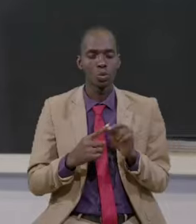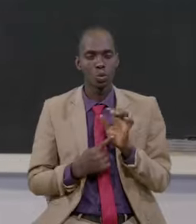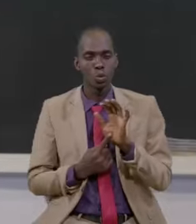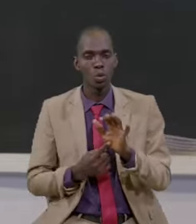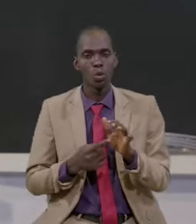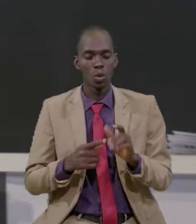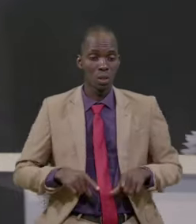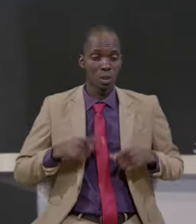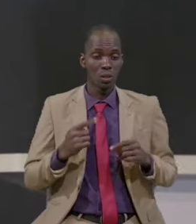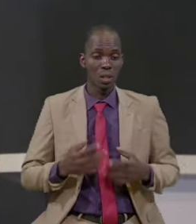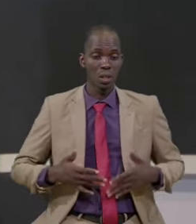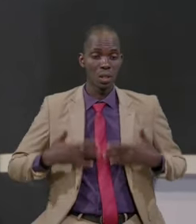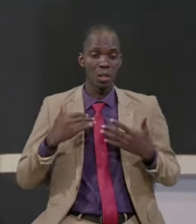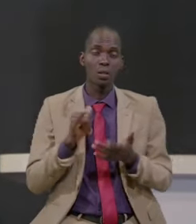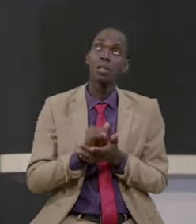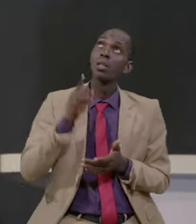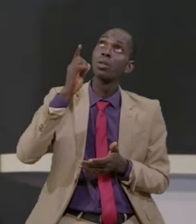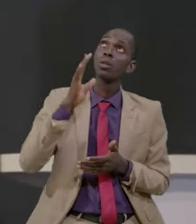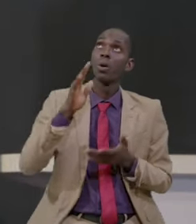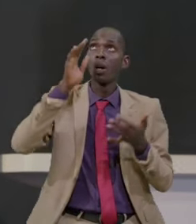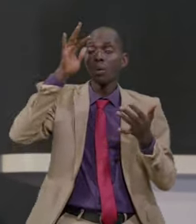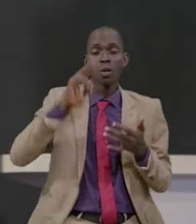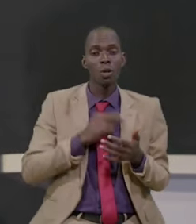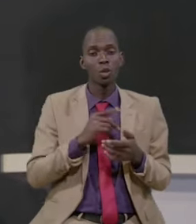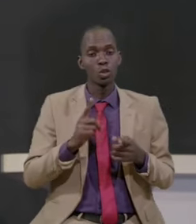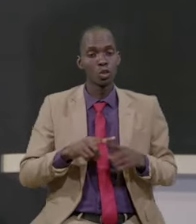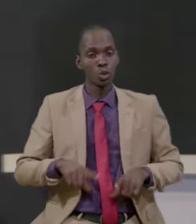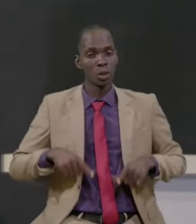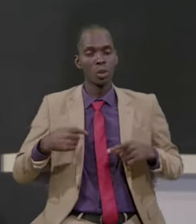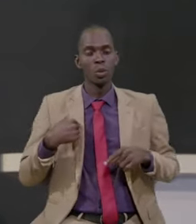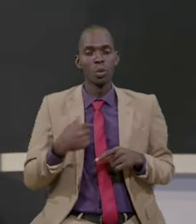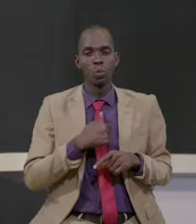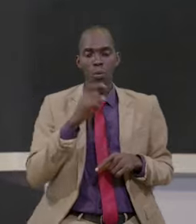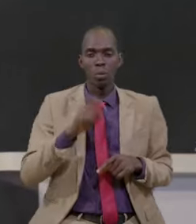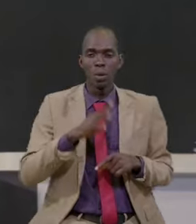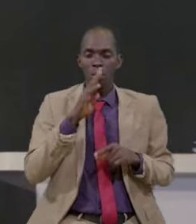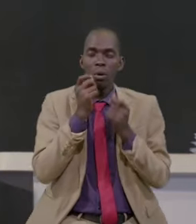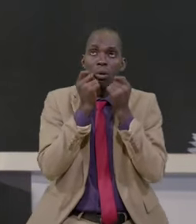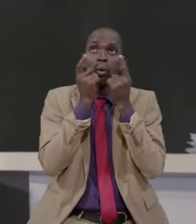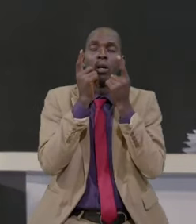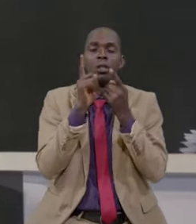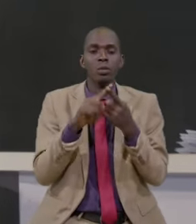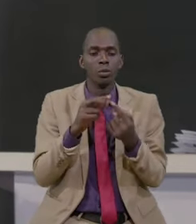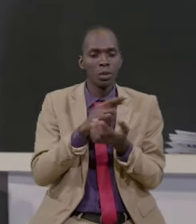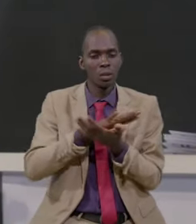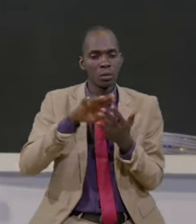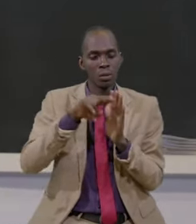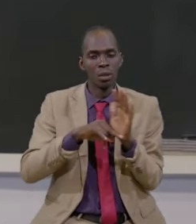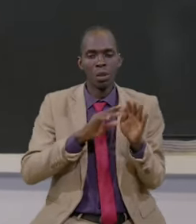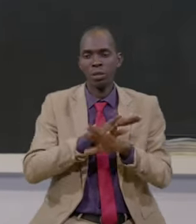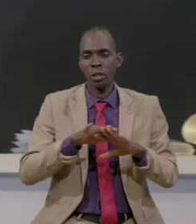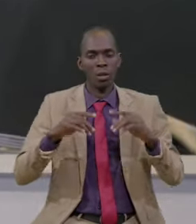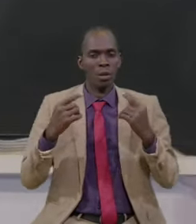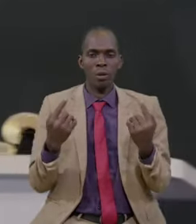Ça, ce n'est pas comme ça que nous avons commencé. Et si nous voulons mener la vie que le Seigneur espère de